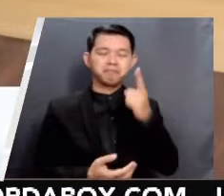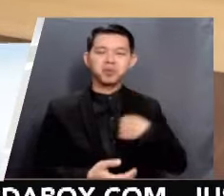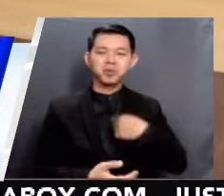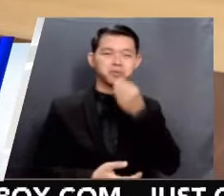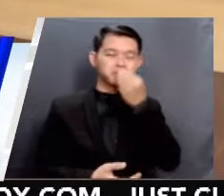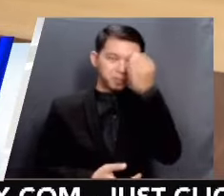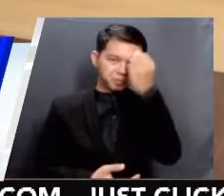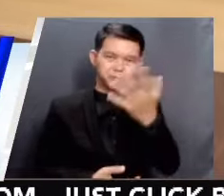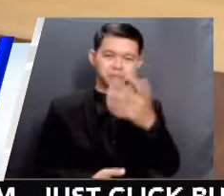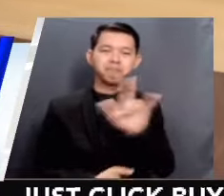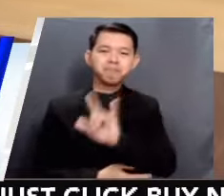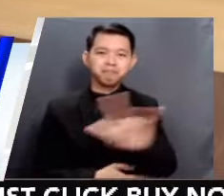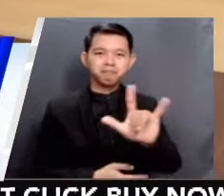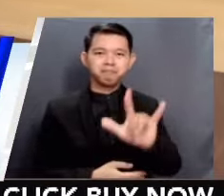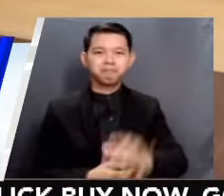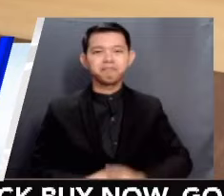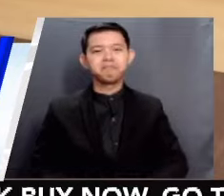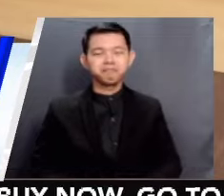yeah, it's good, yeah.